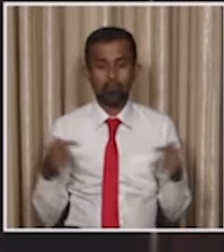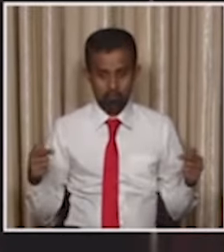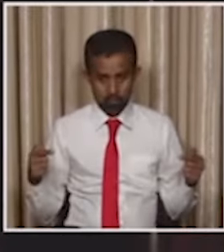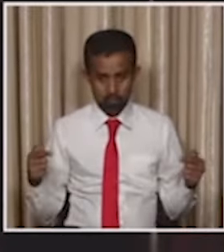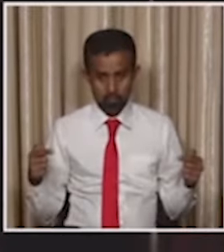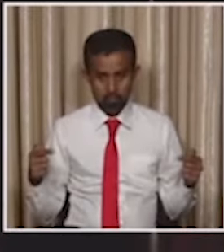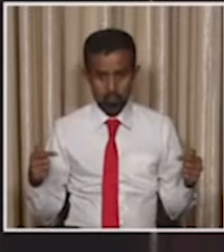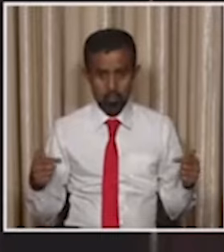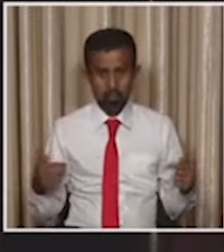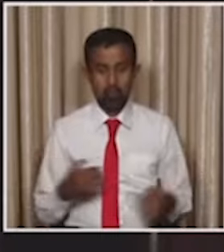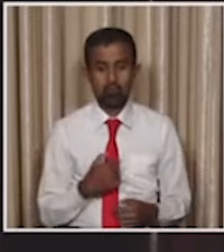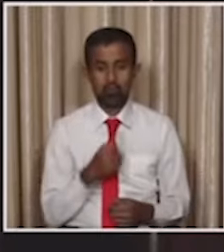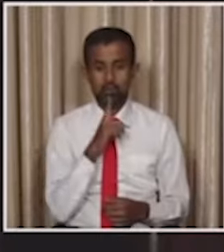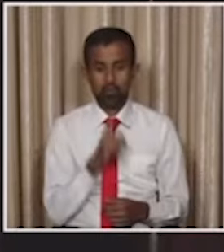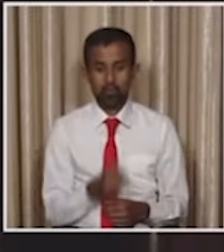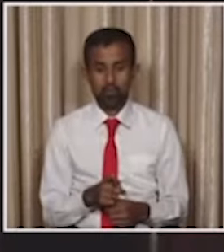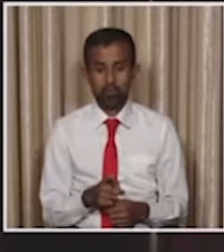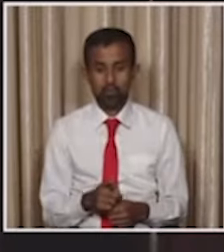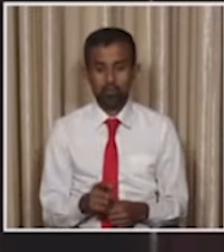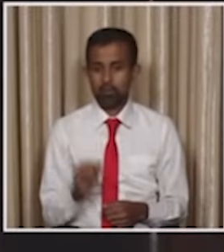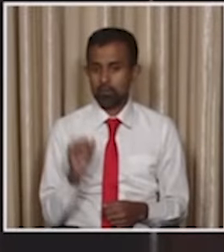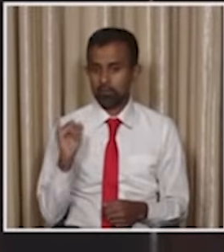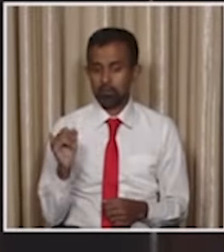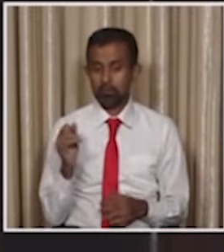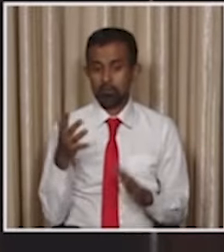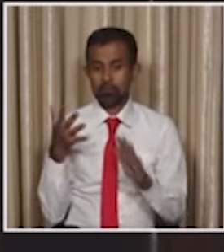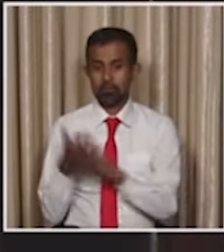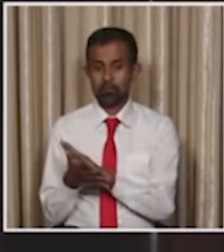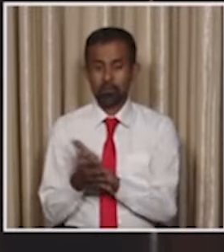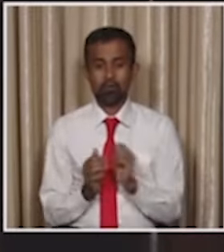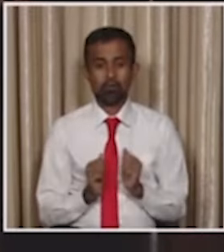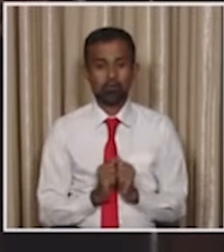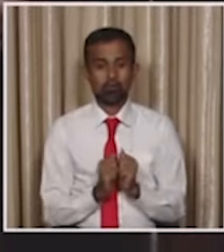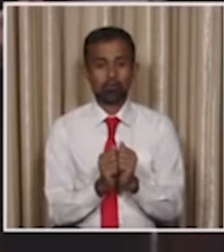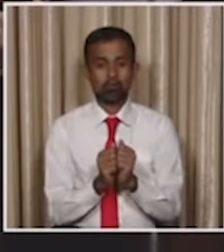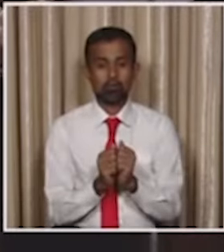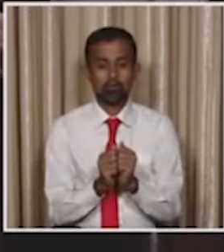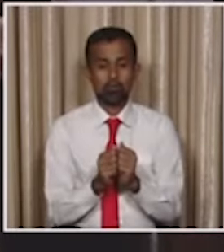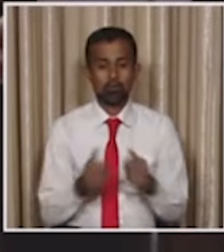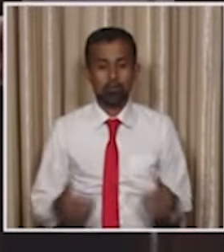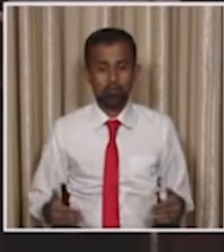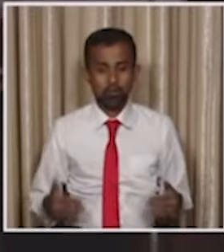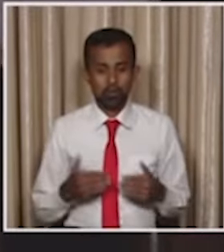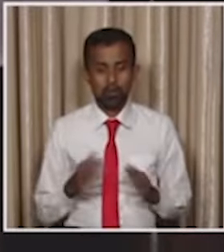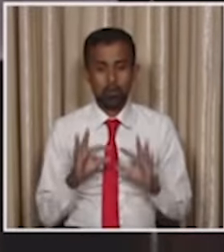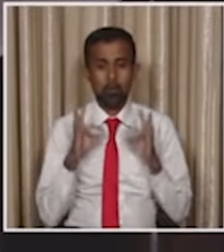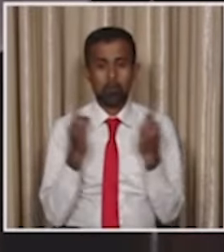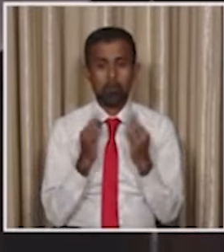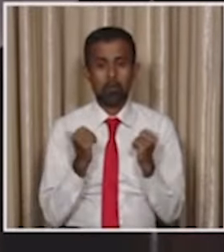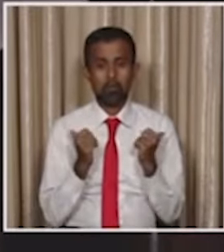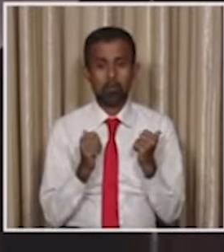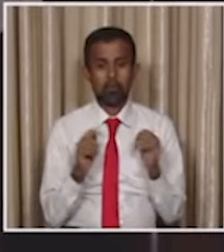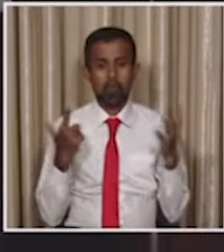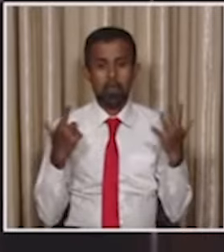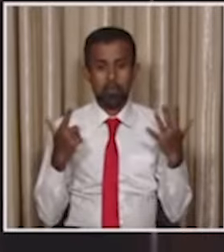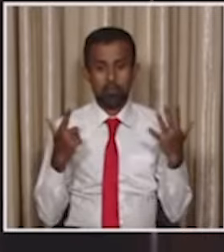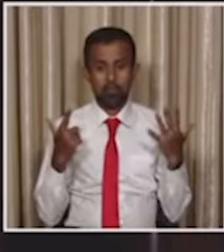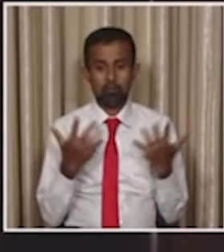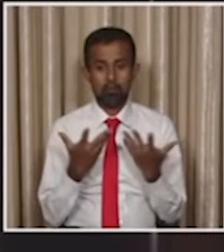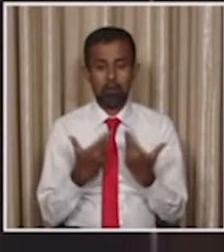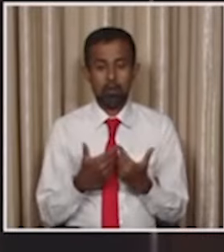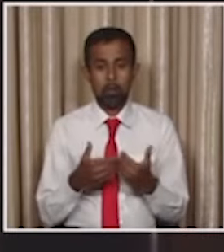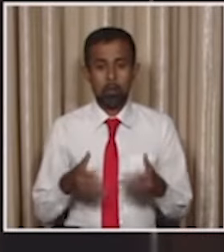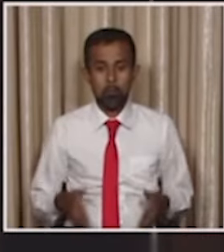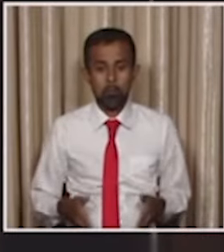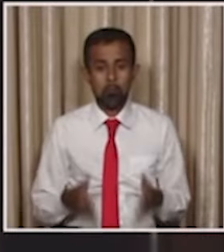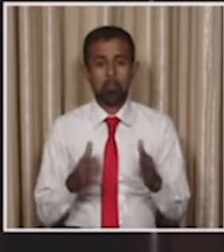අපි කියනවා මේ අසාධාරණ දූෂිත ක්‍රියාවලිය නිසා අද පවුල් ජීවිත 70කට ප්‍රමාණයක් මහමගට